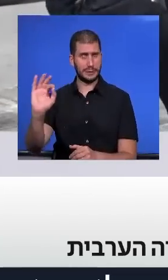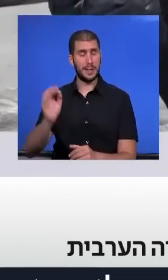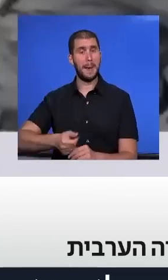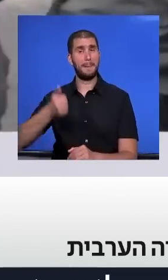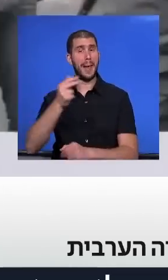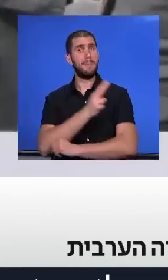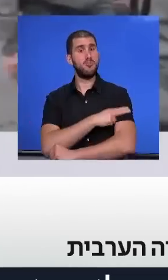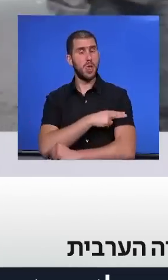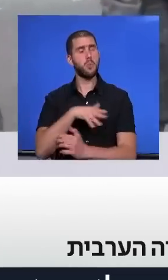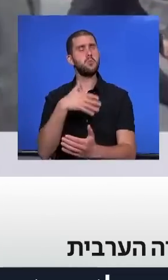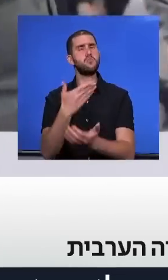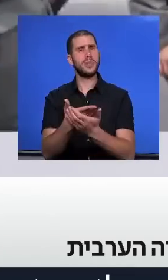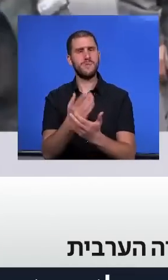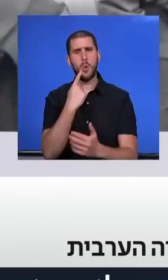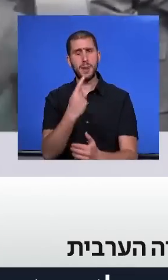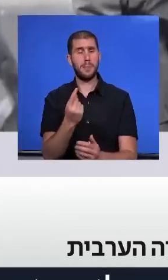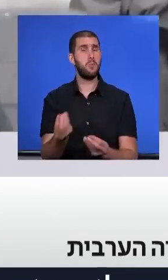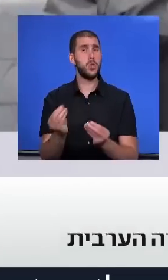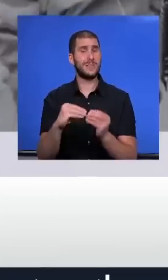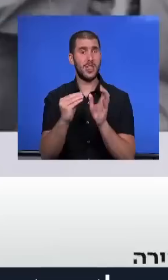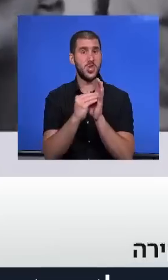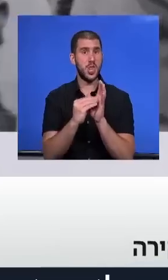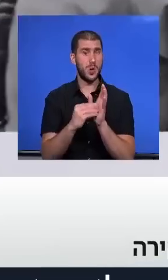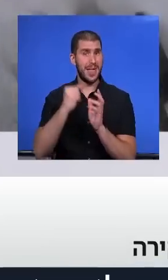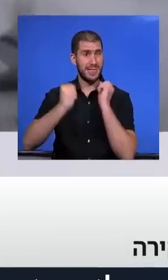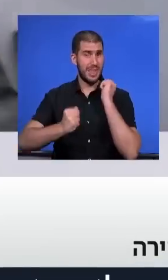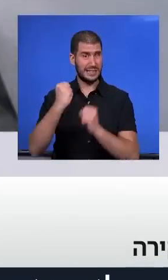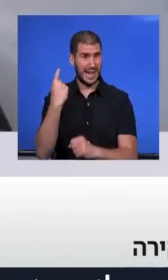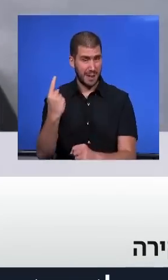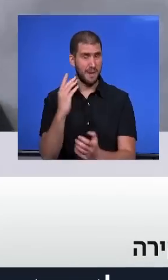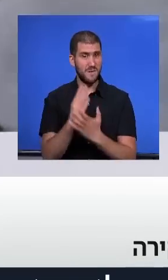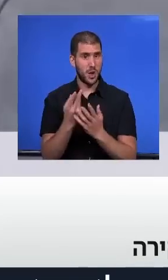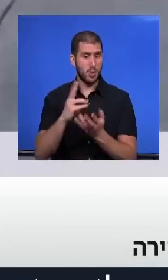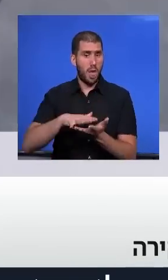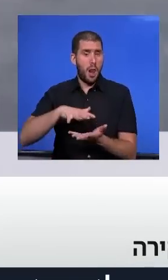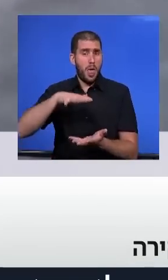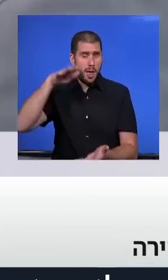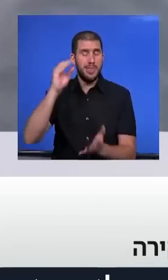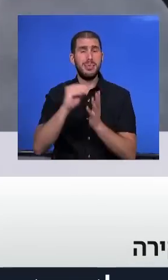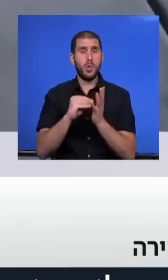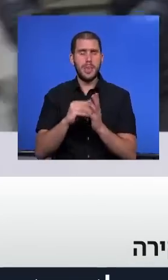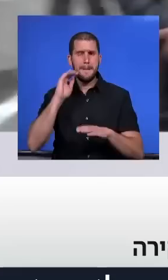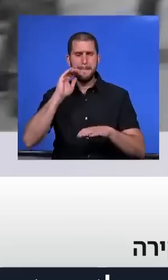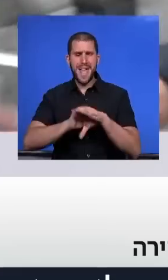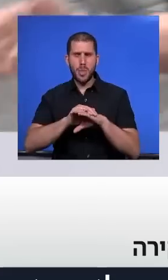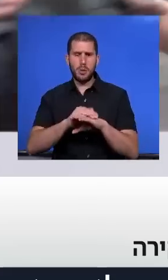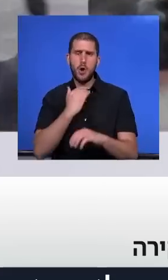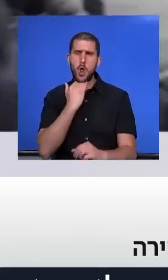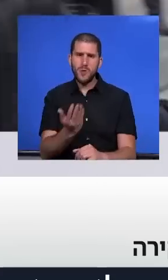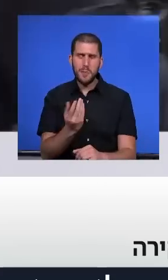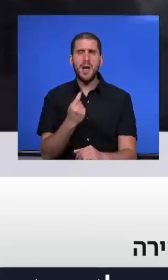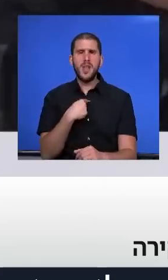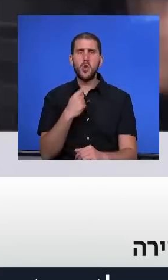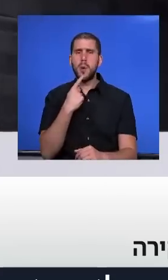במשטרה מודים היום, מעבר לנתוני הנרצחים שהולכים ומאמירים, נתוני הפענוח שלנו לא טובים, אנחנו